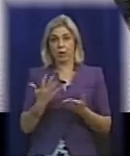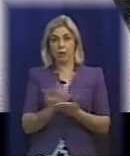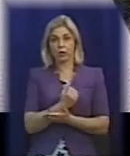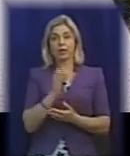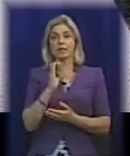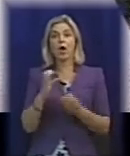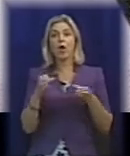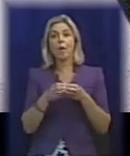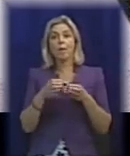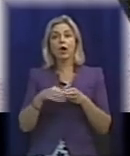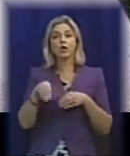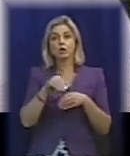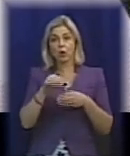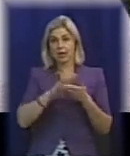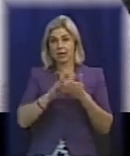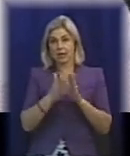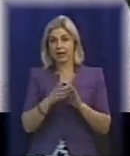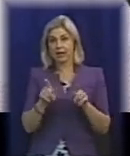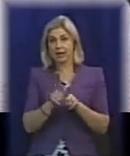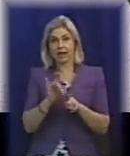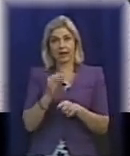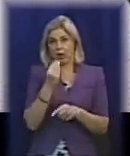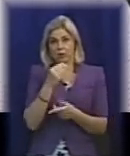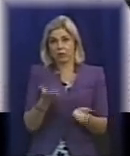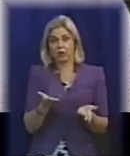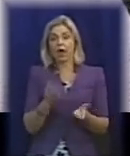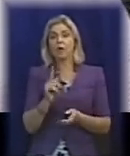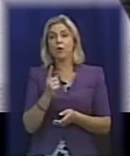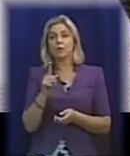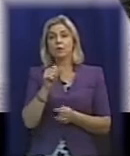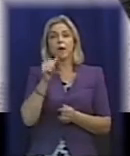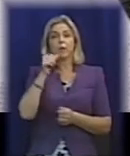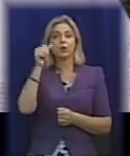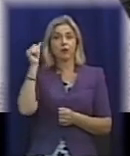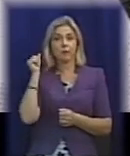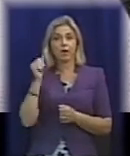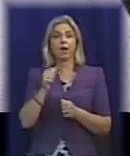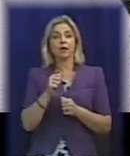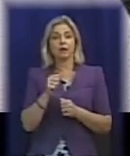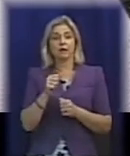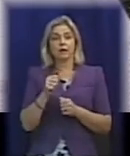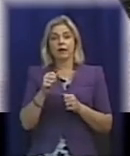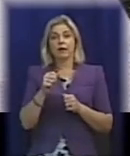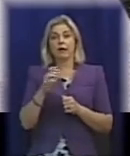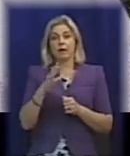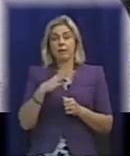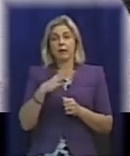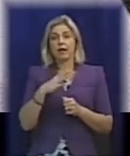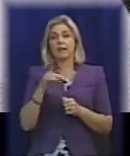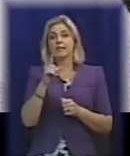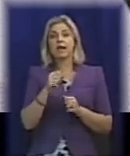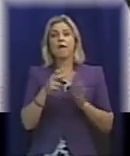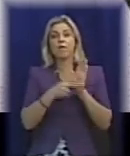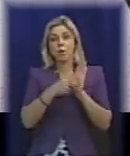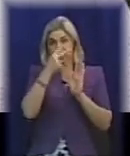компанії «Соляний» становище таке не з ліпших, тому що за прошлом році, 17-му, вони за 8 місяців нам не заплатили,